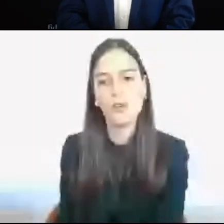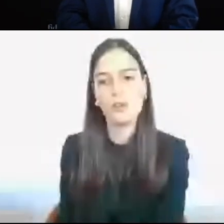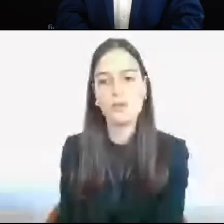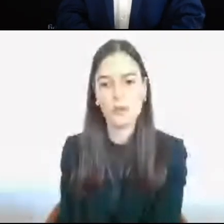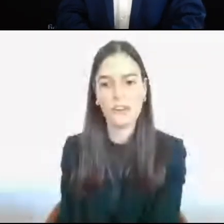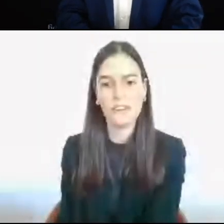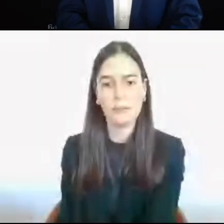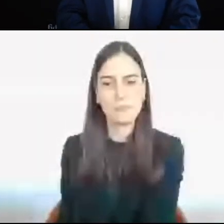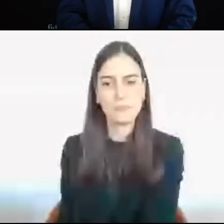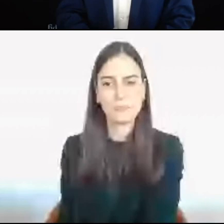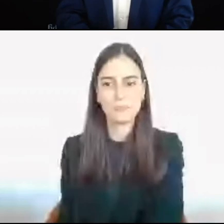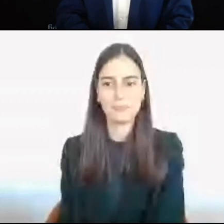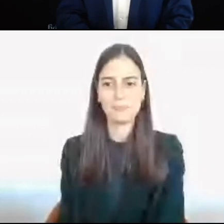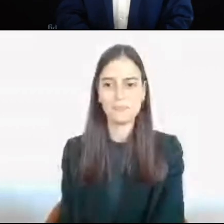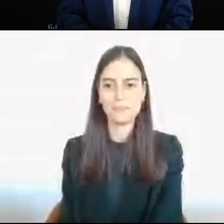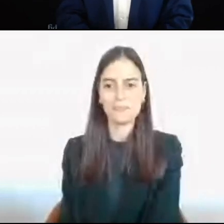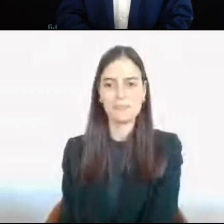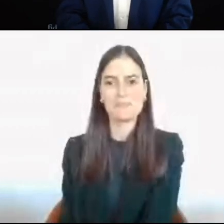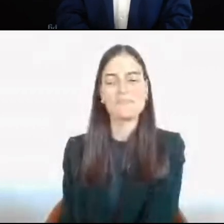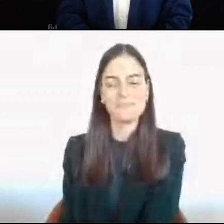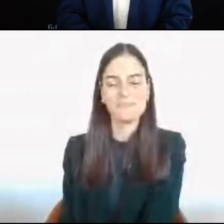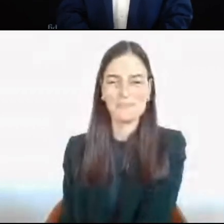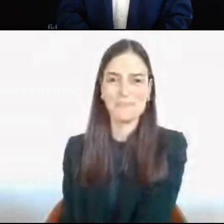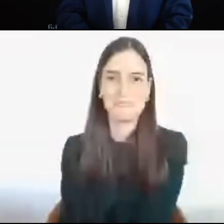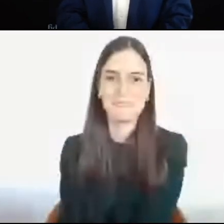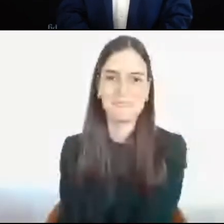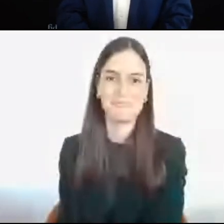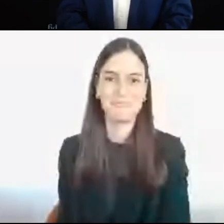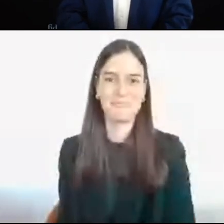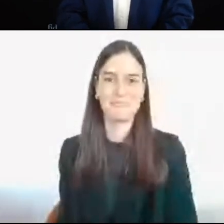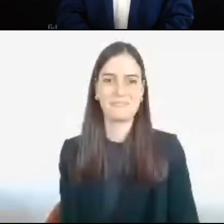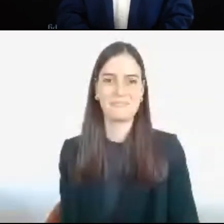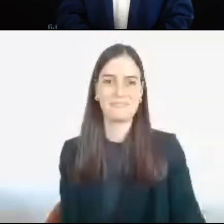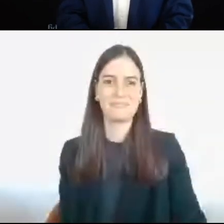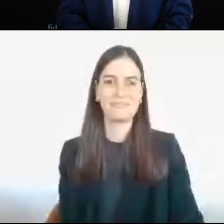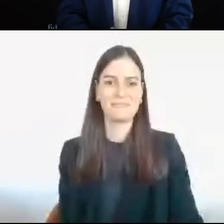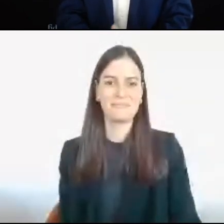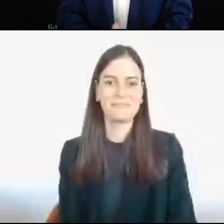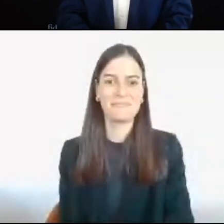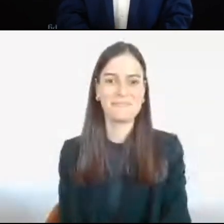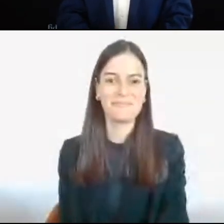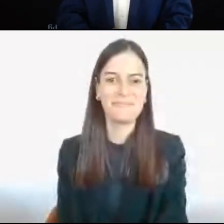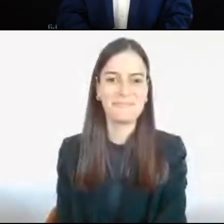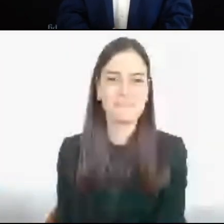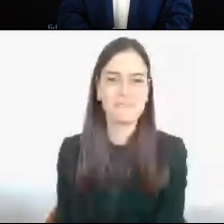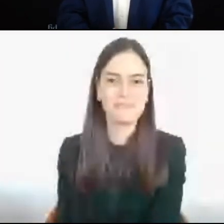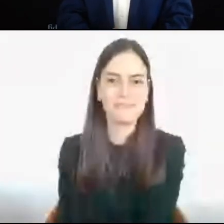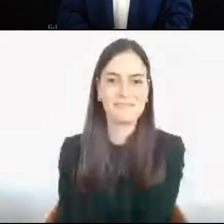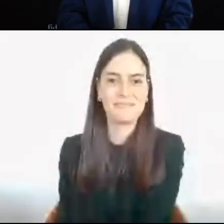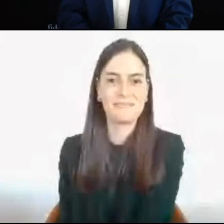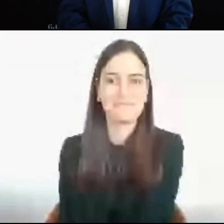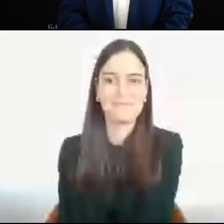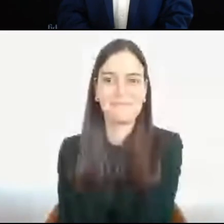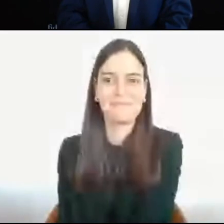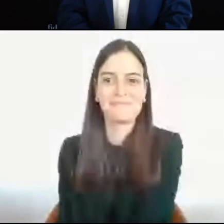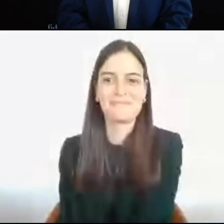moment de votre retraite. Merci Olivier Hégère pour cet éclairage fort complet. On vous retrouve Olivier